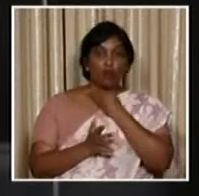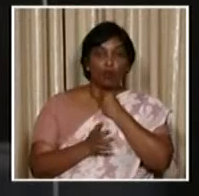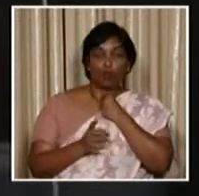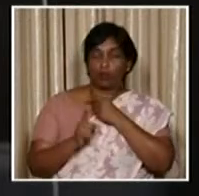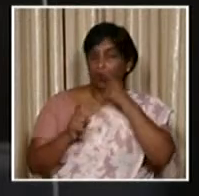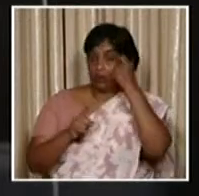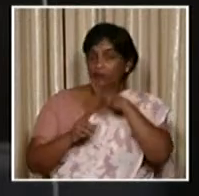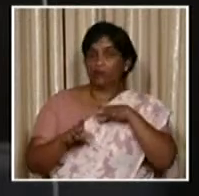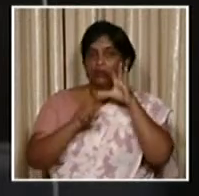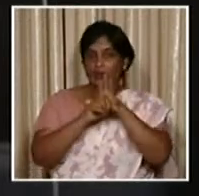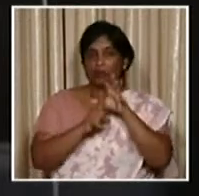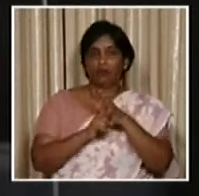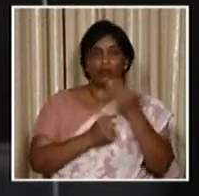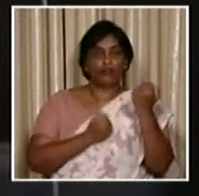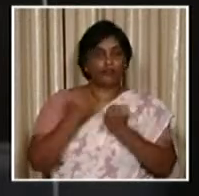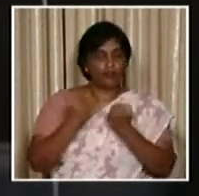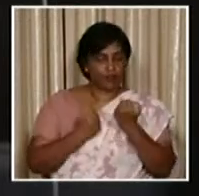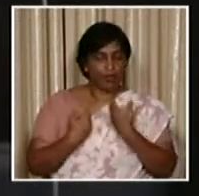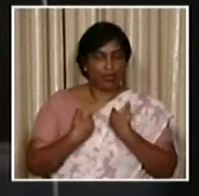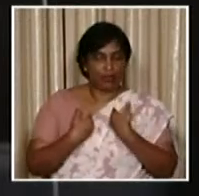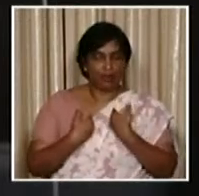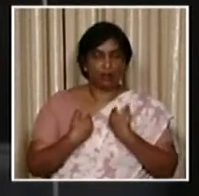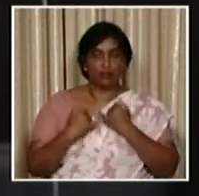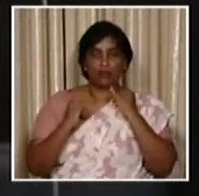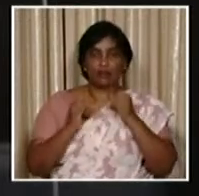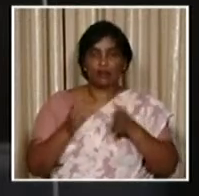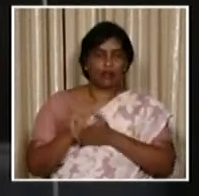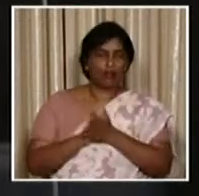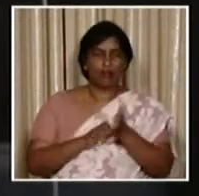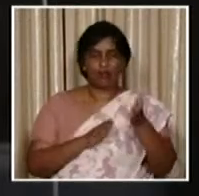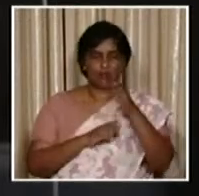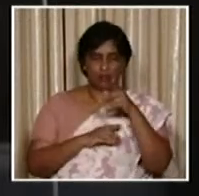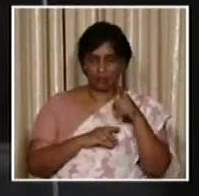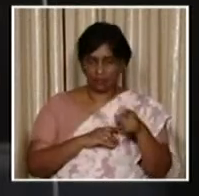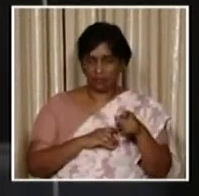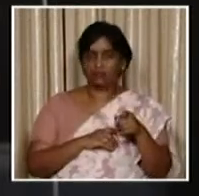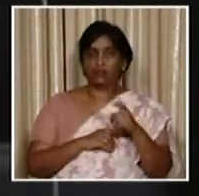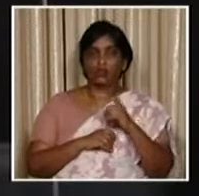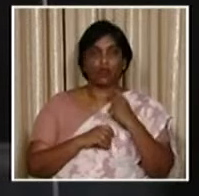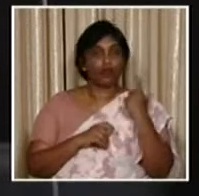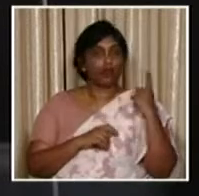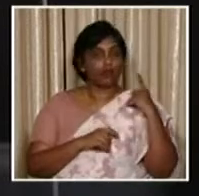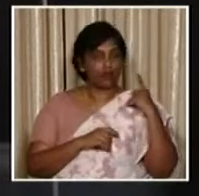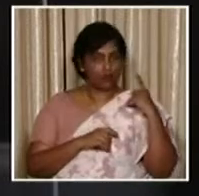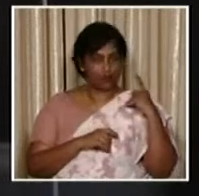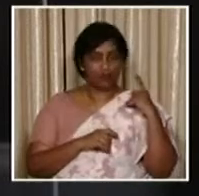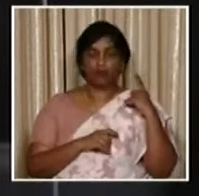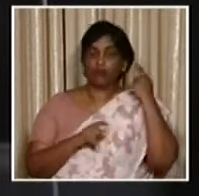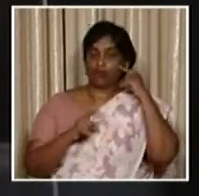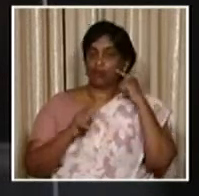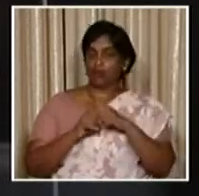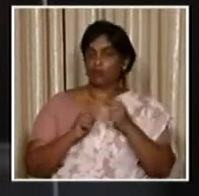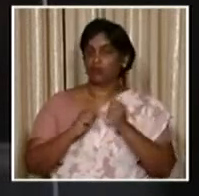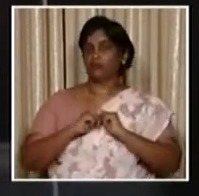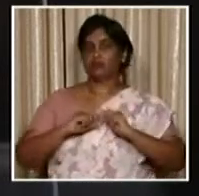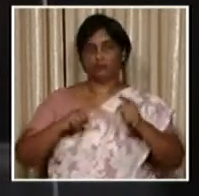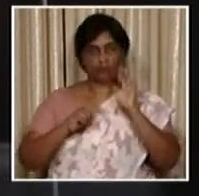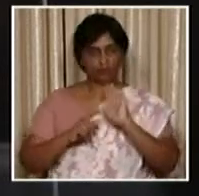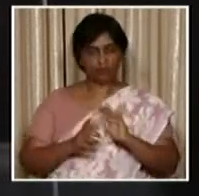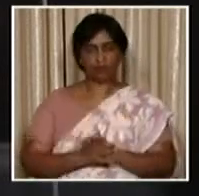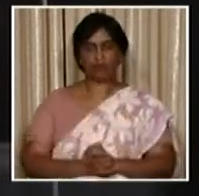ki di ila. Hukuman kerbau ahannya, berdi marga gilalah. Ekor hamuda apa, yari urudha kriyat mungkin